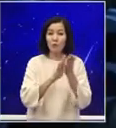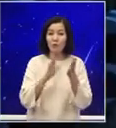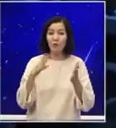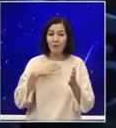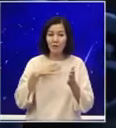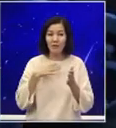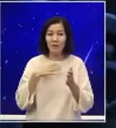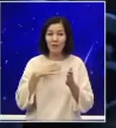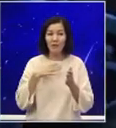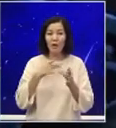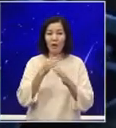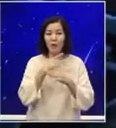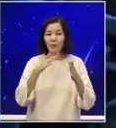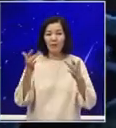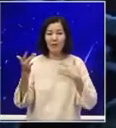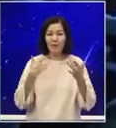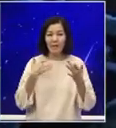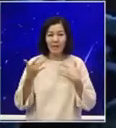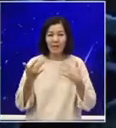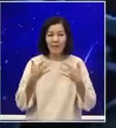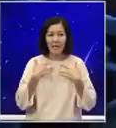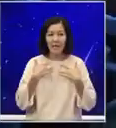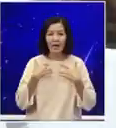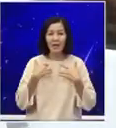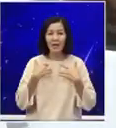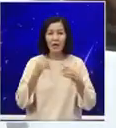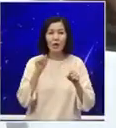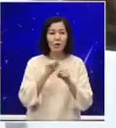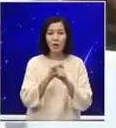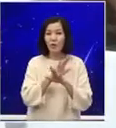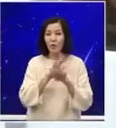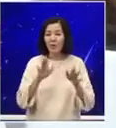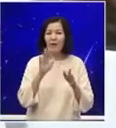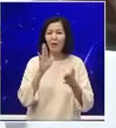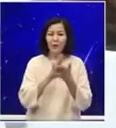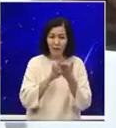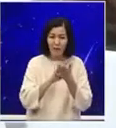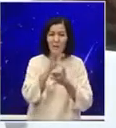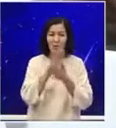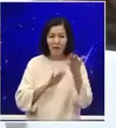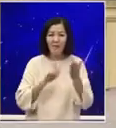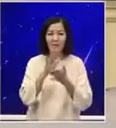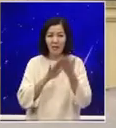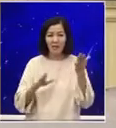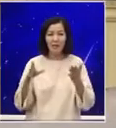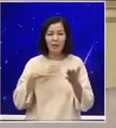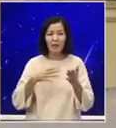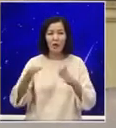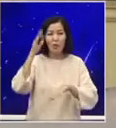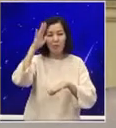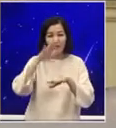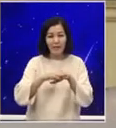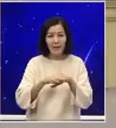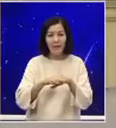өнердің көгінде жүрген сан талантқа ыстығы қласын тоқтаусыз шапалақпен білдіріп жатты. Тамашалауға келген облыс әкімінің орынбасары